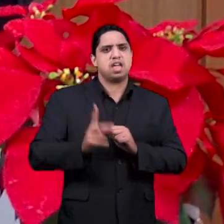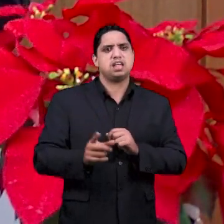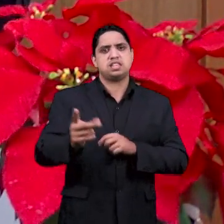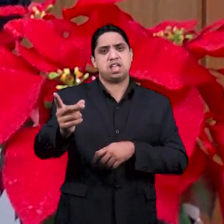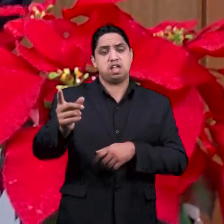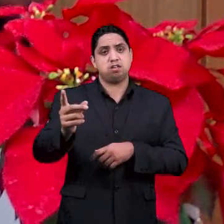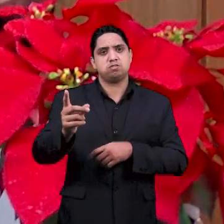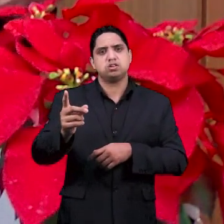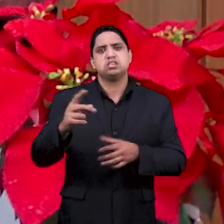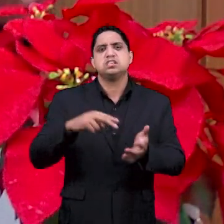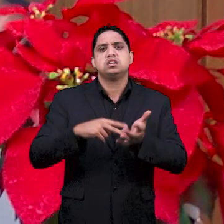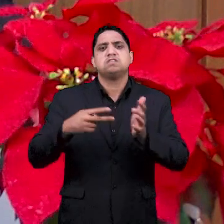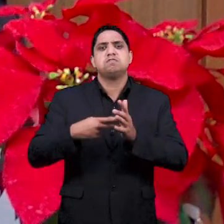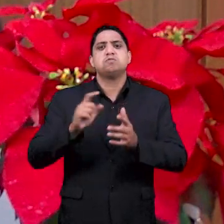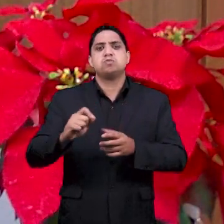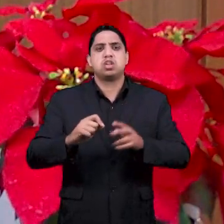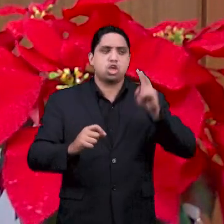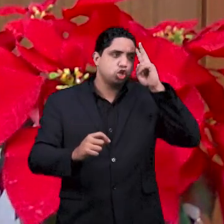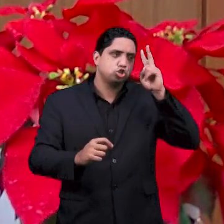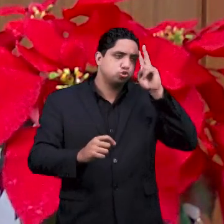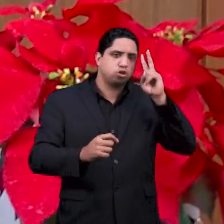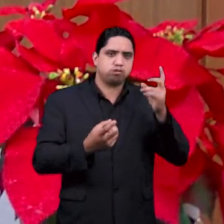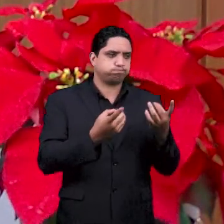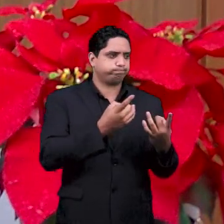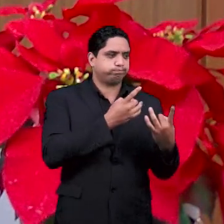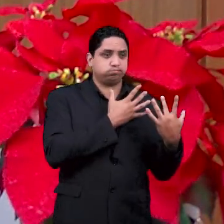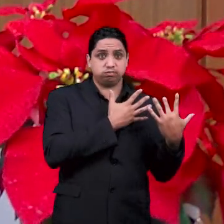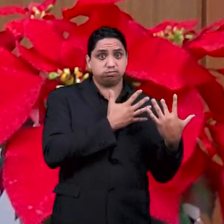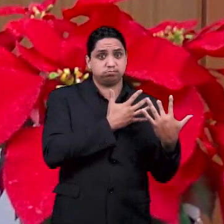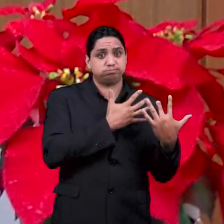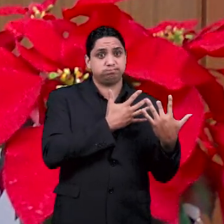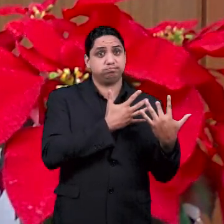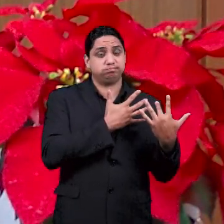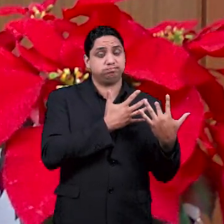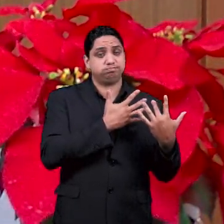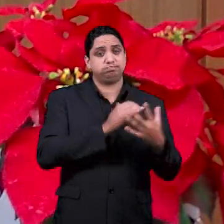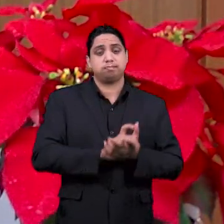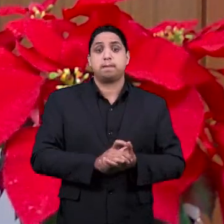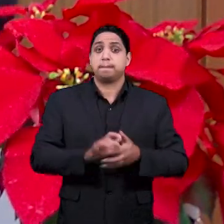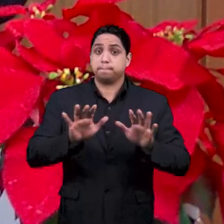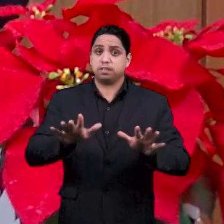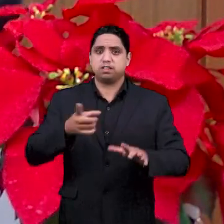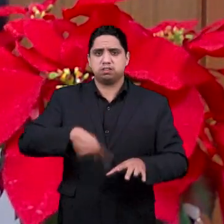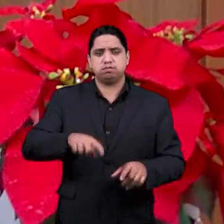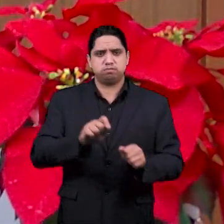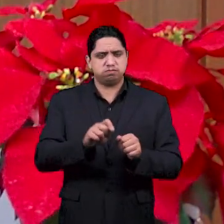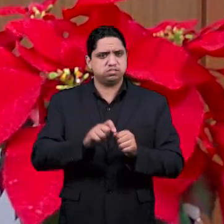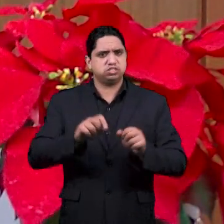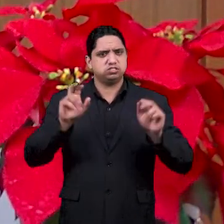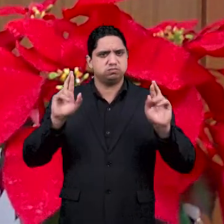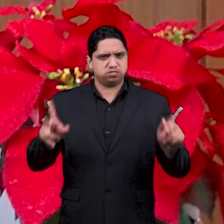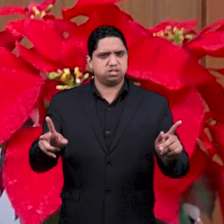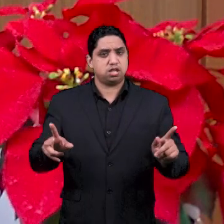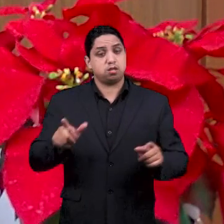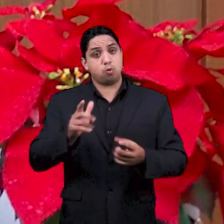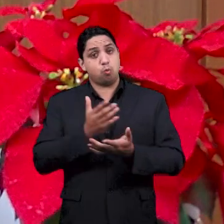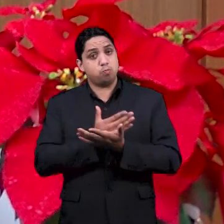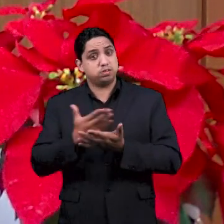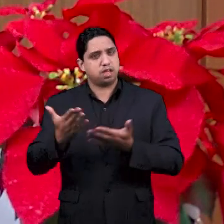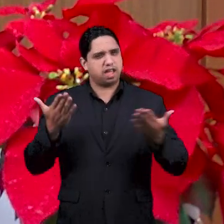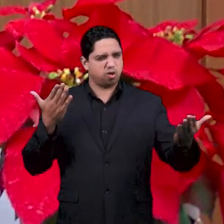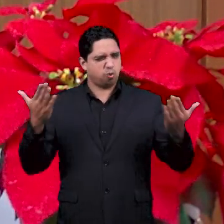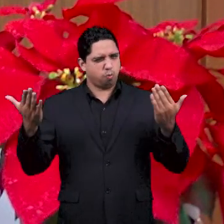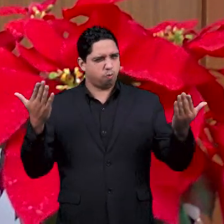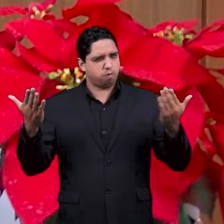вы сразу исключаете историческое. Но мы можем все равно провести здесь разницу и